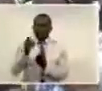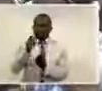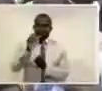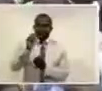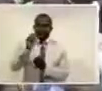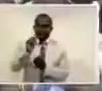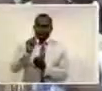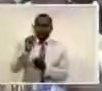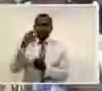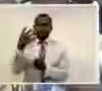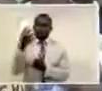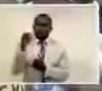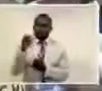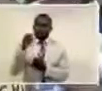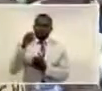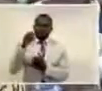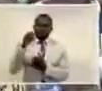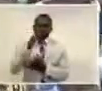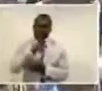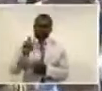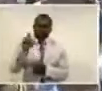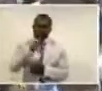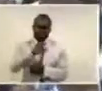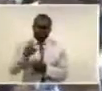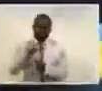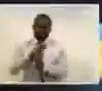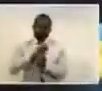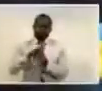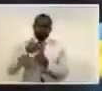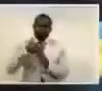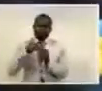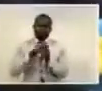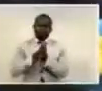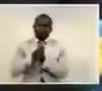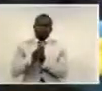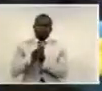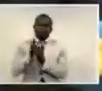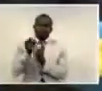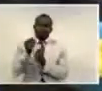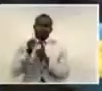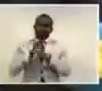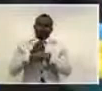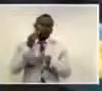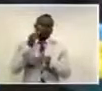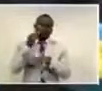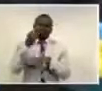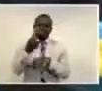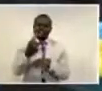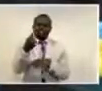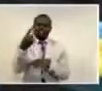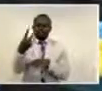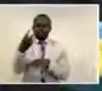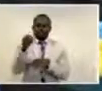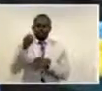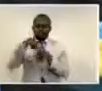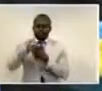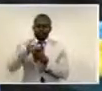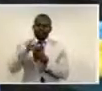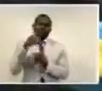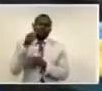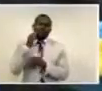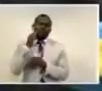buri cumweru kandi kuzuza rutwaka yabo kamiliyoni 120 harimo miliyoni 30